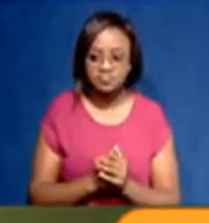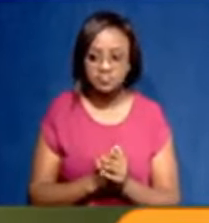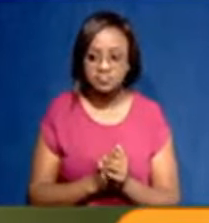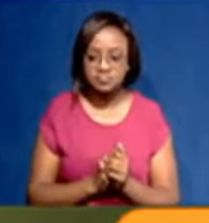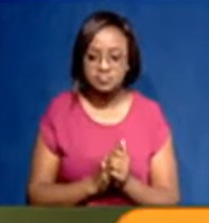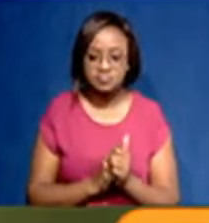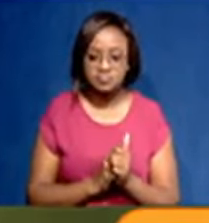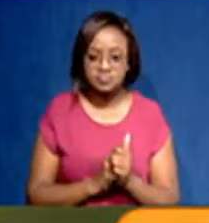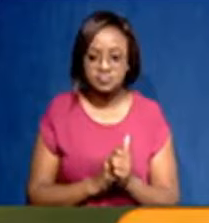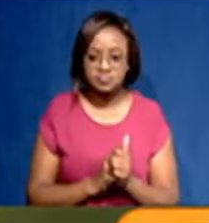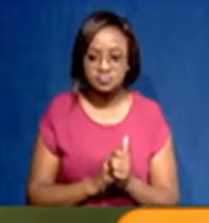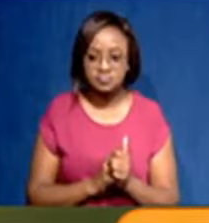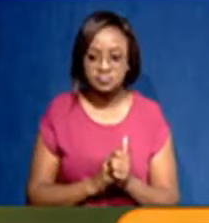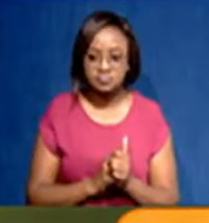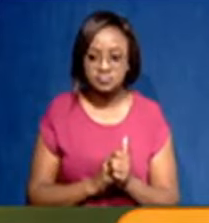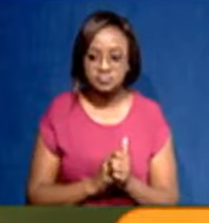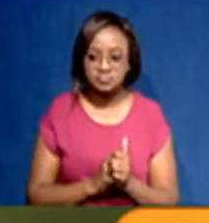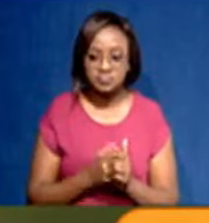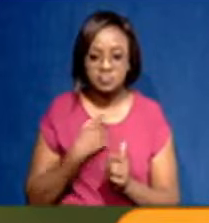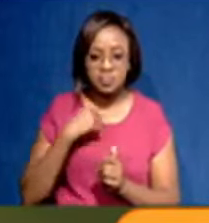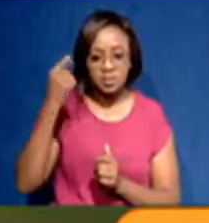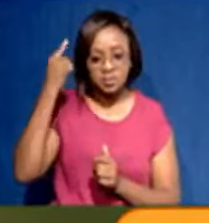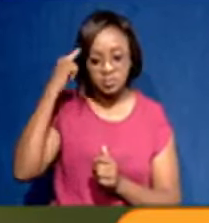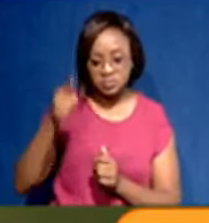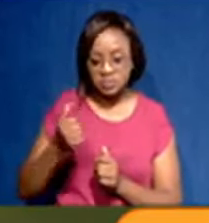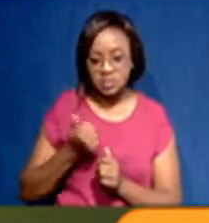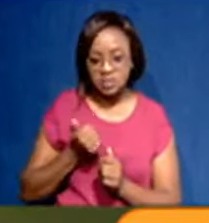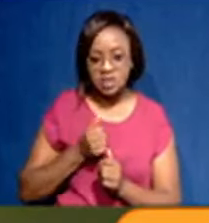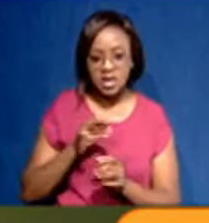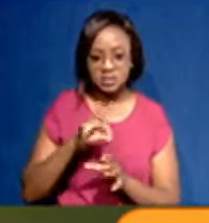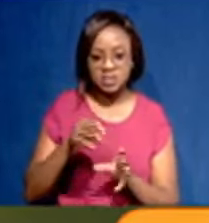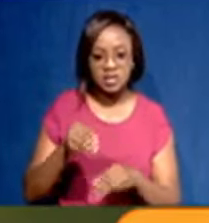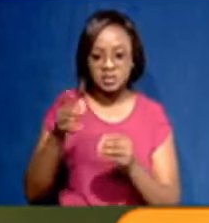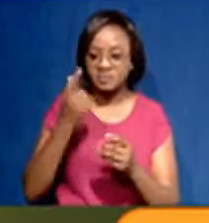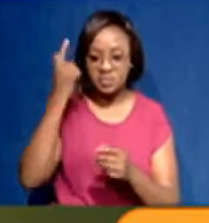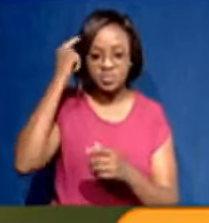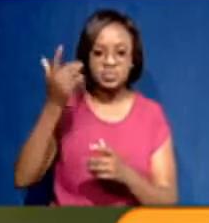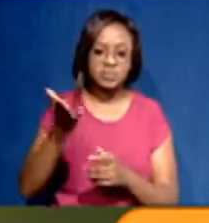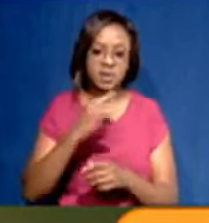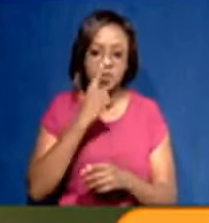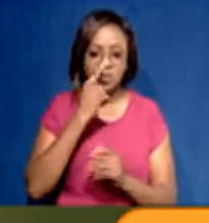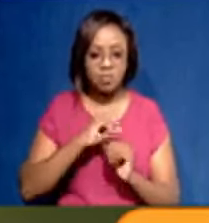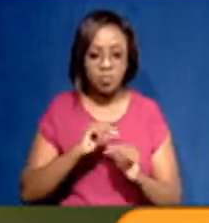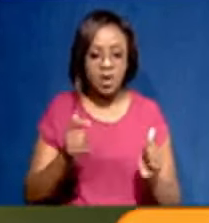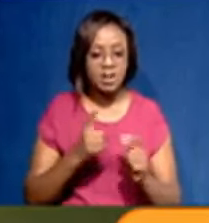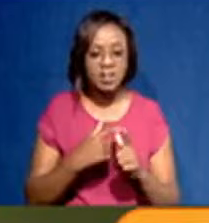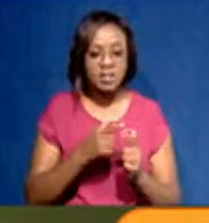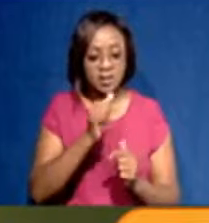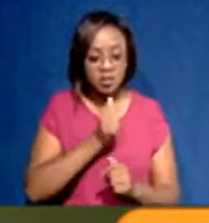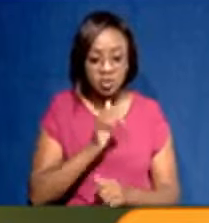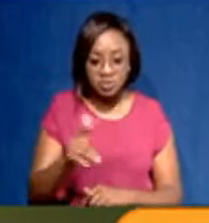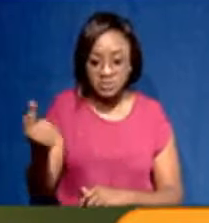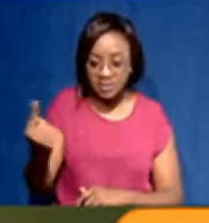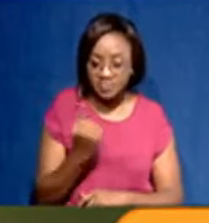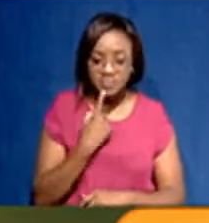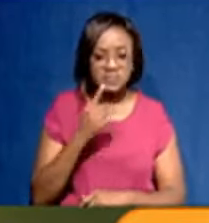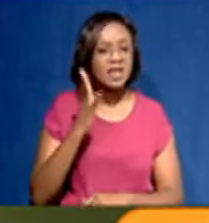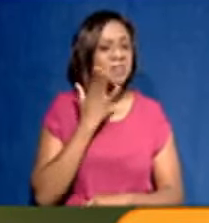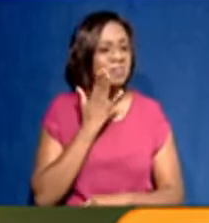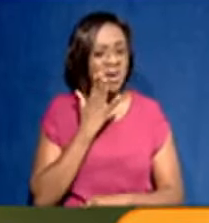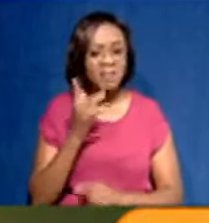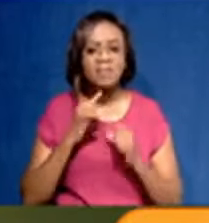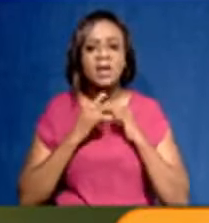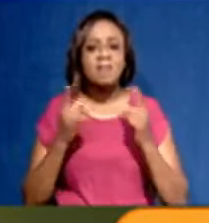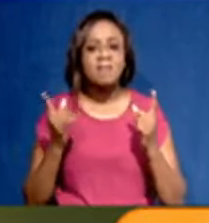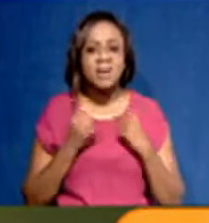jai, mimi nilidhani mtoto atarudi akiwa sawa. Mtoto akakuja akaniambia, mami,